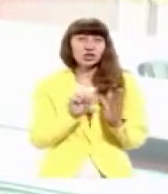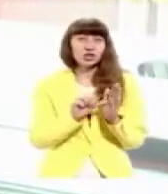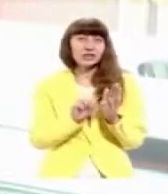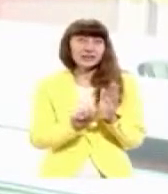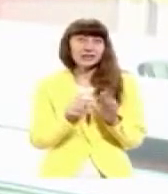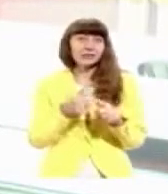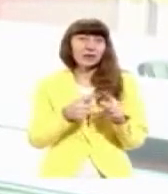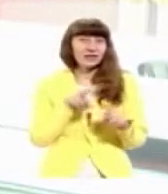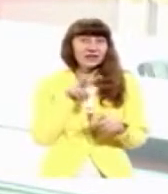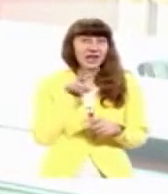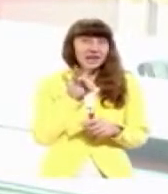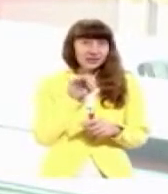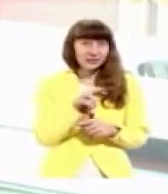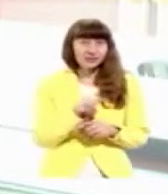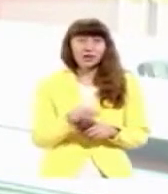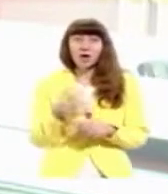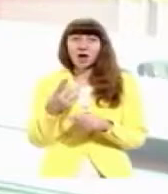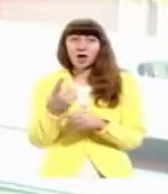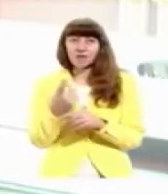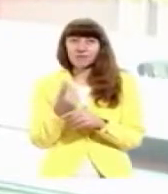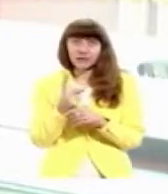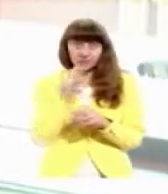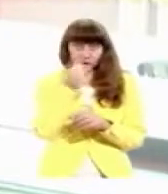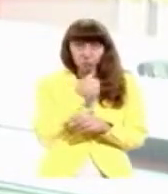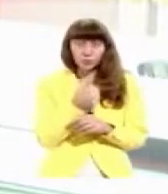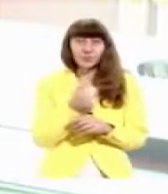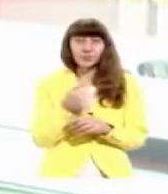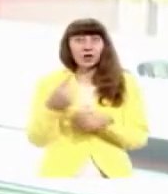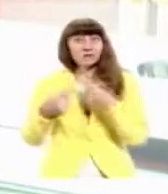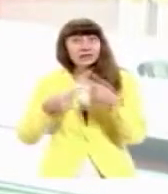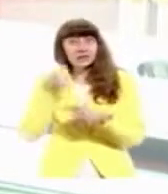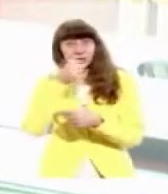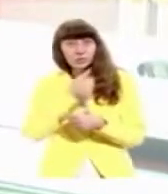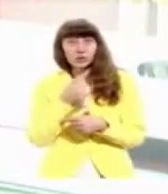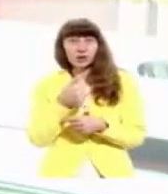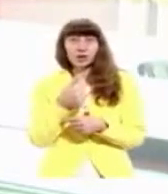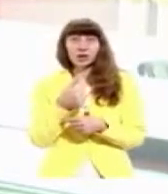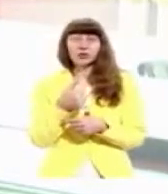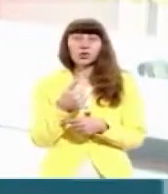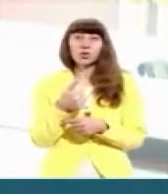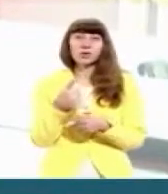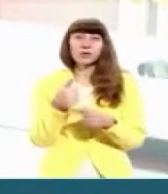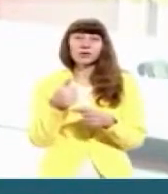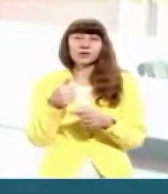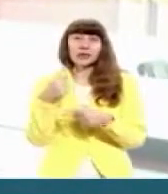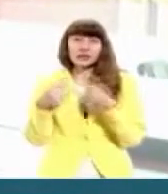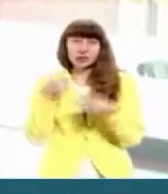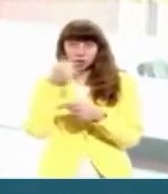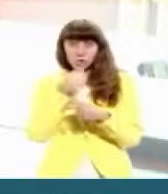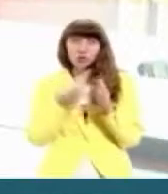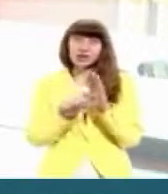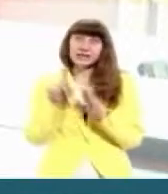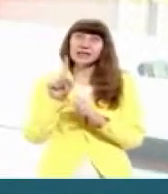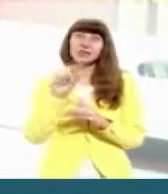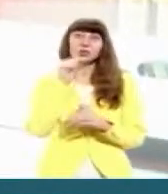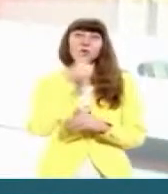лет, это в этом году выходят женщины, рожденные в первой половине 62 года, то со